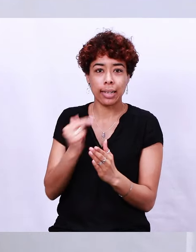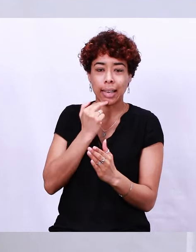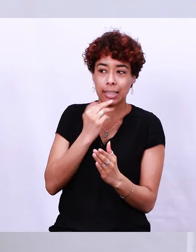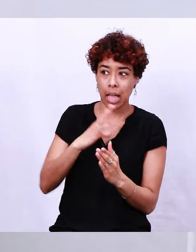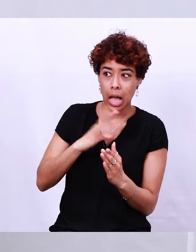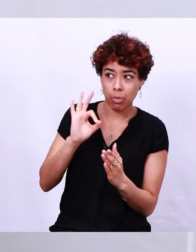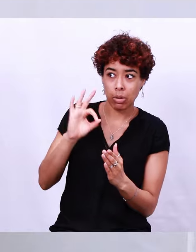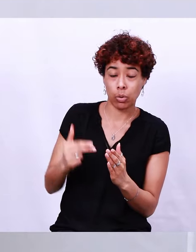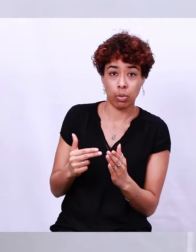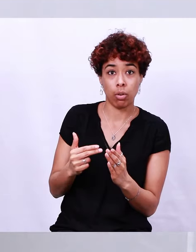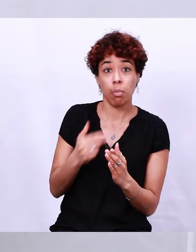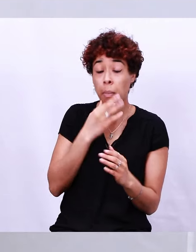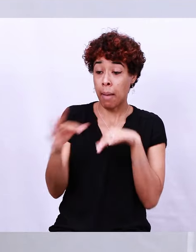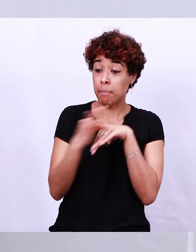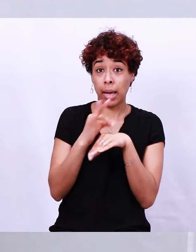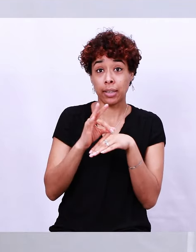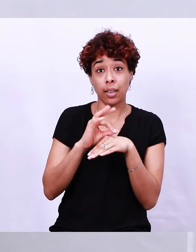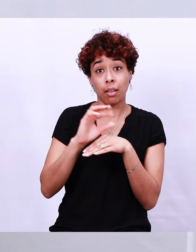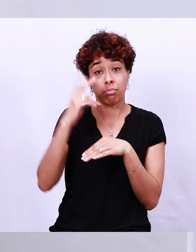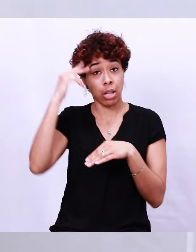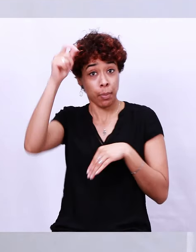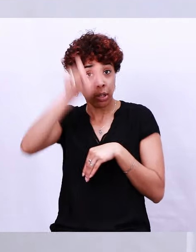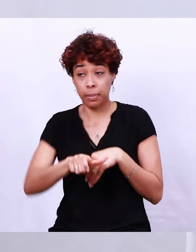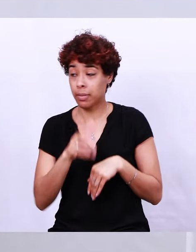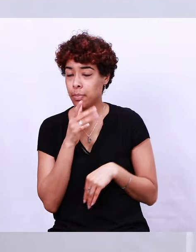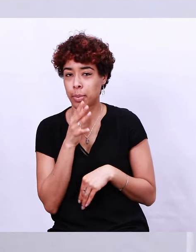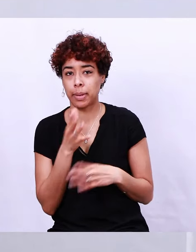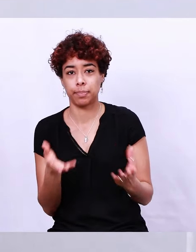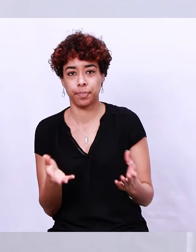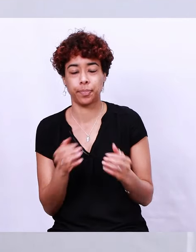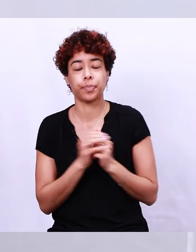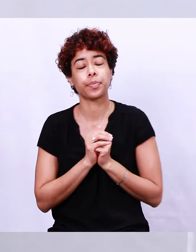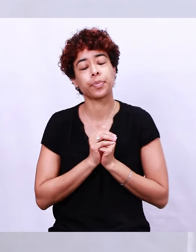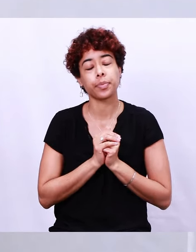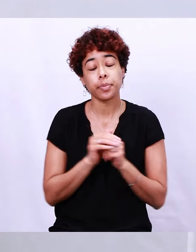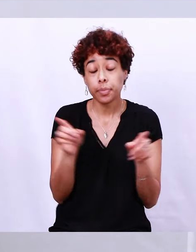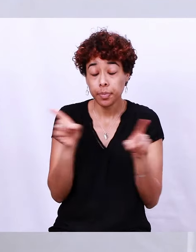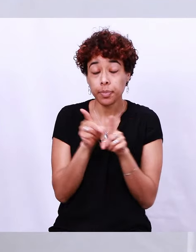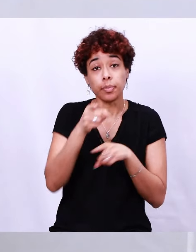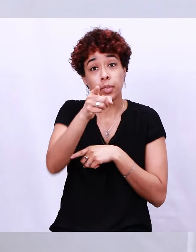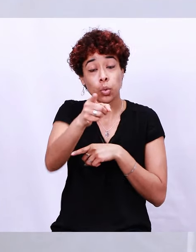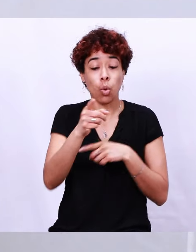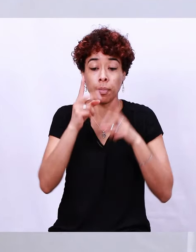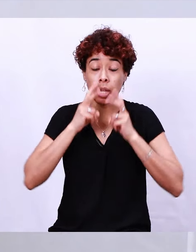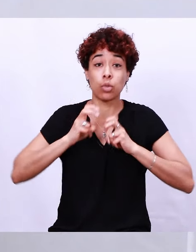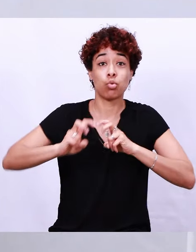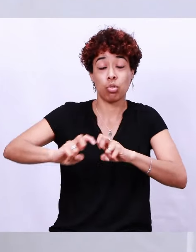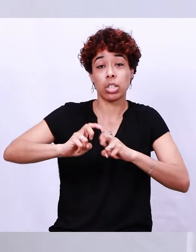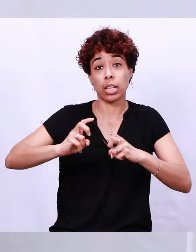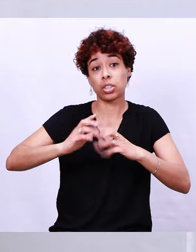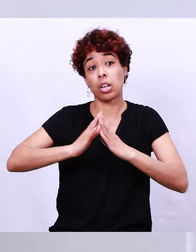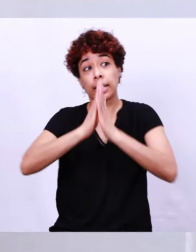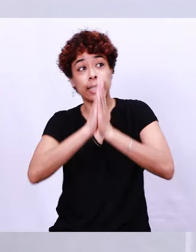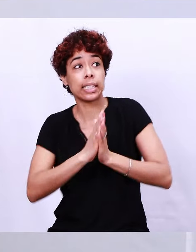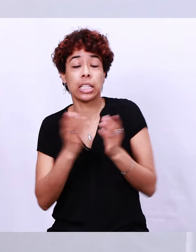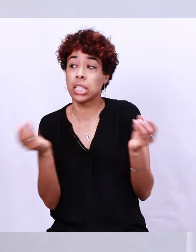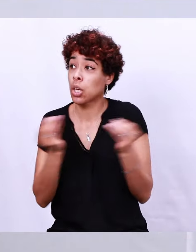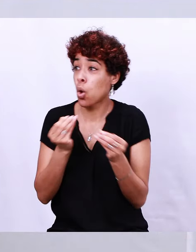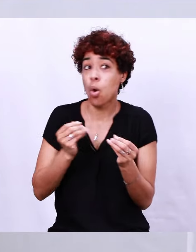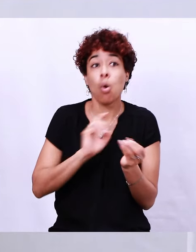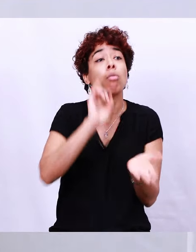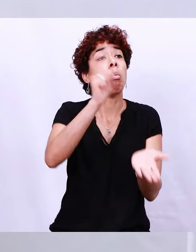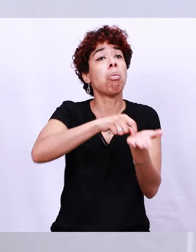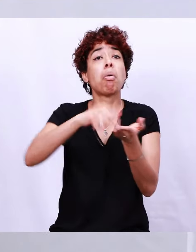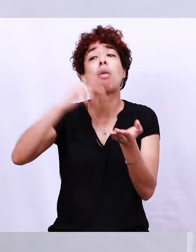qualités requises on peut pas s'associer avec n'importe qui dans pour peut-être tu es en train de chercher une église en ce moment et bien tu peux pas aller dans